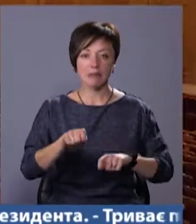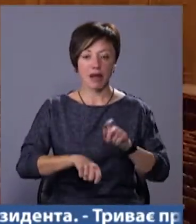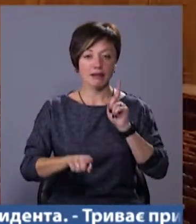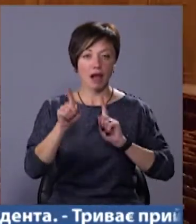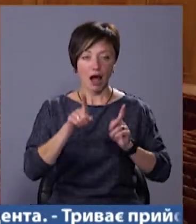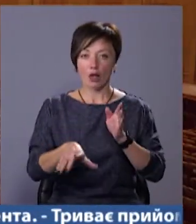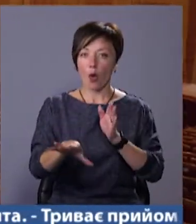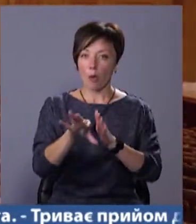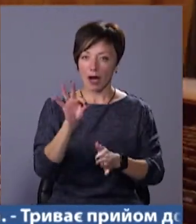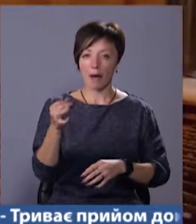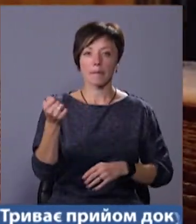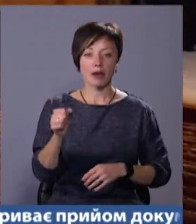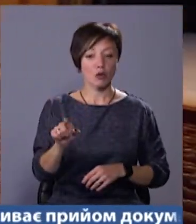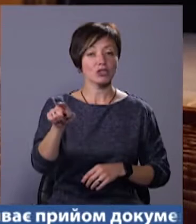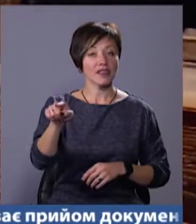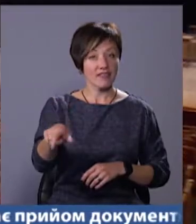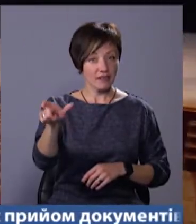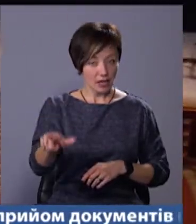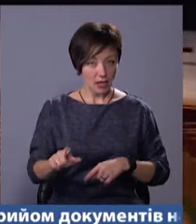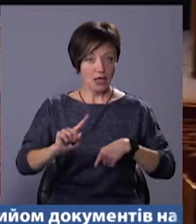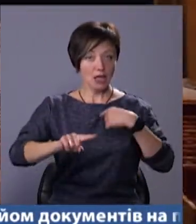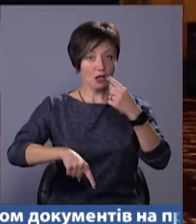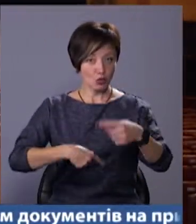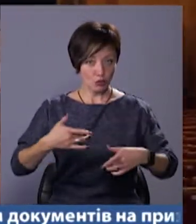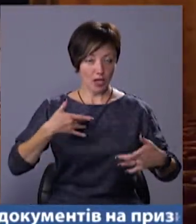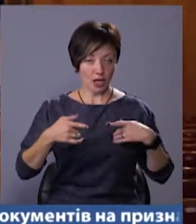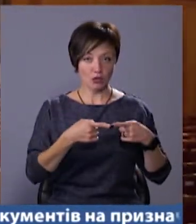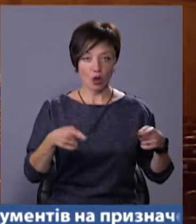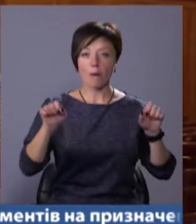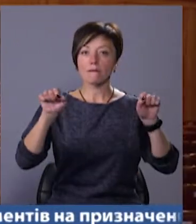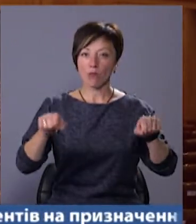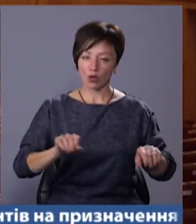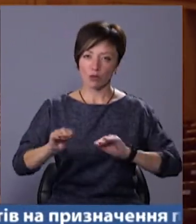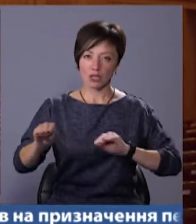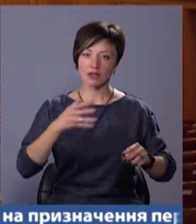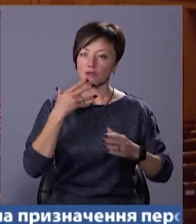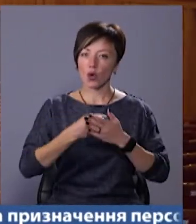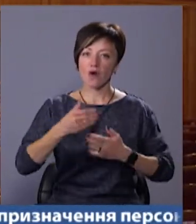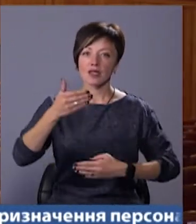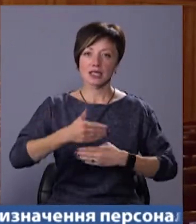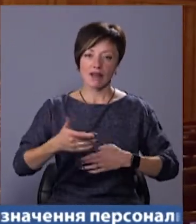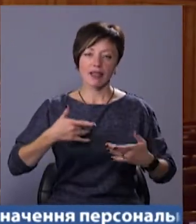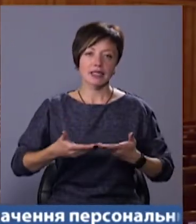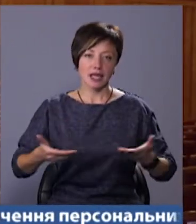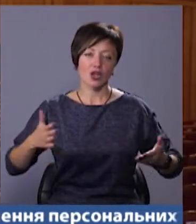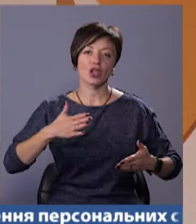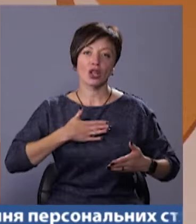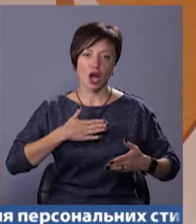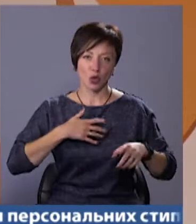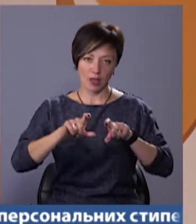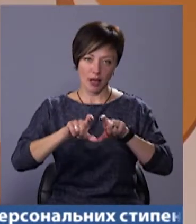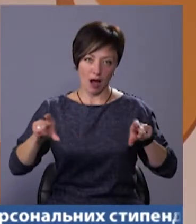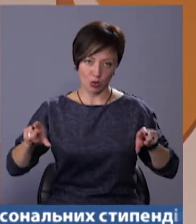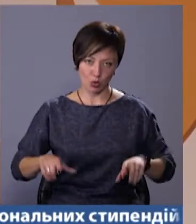них переможця, і саме він упродовж наступного театрального сезону зможе поставити свою виставу на сцені нашого Муздрамтеатру.